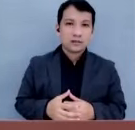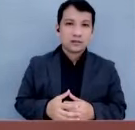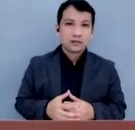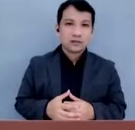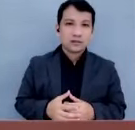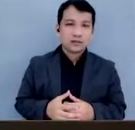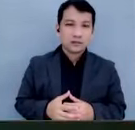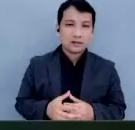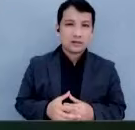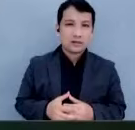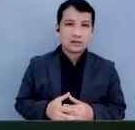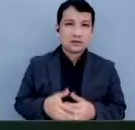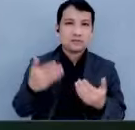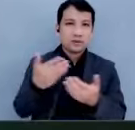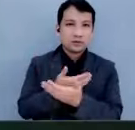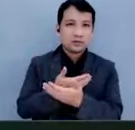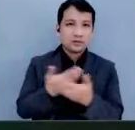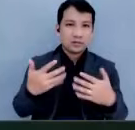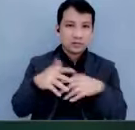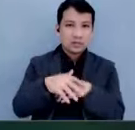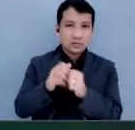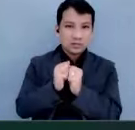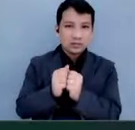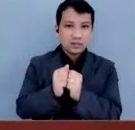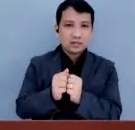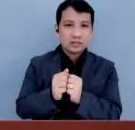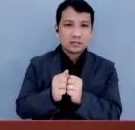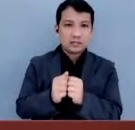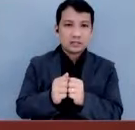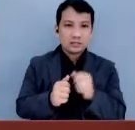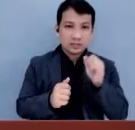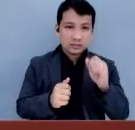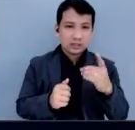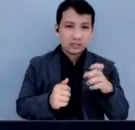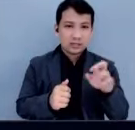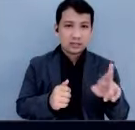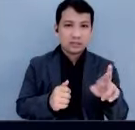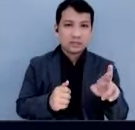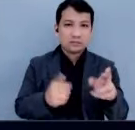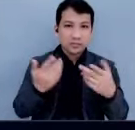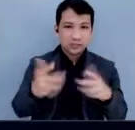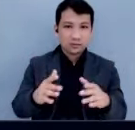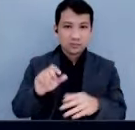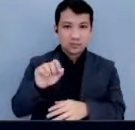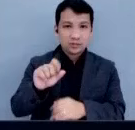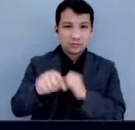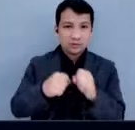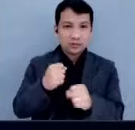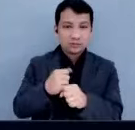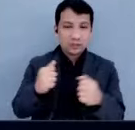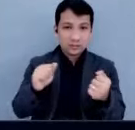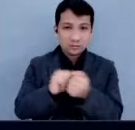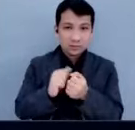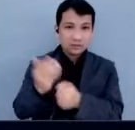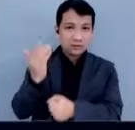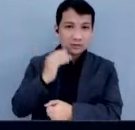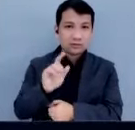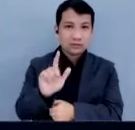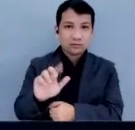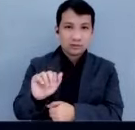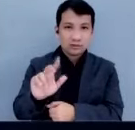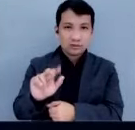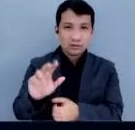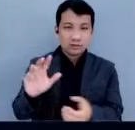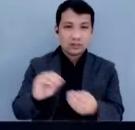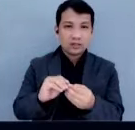Ito ang bagong collab ni Dara at Apple the App after 11 years. Una silang nagsama noong 2013 para sa single